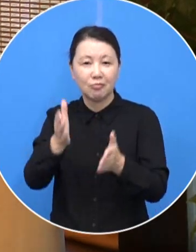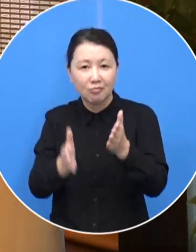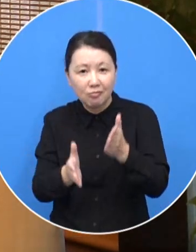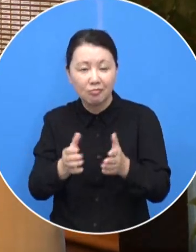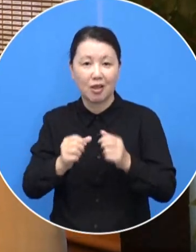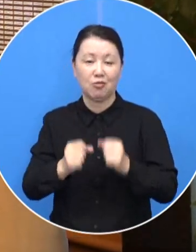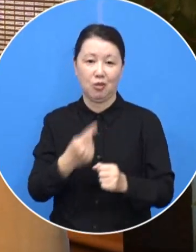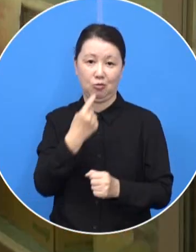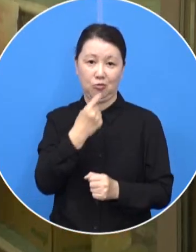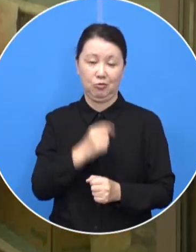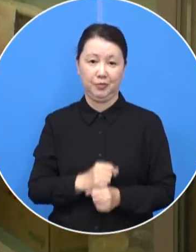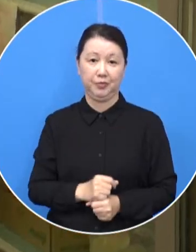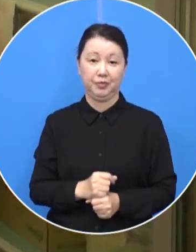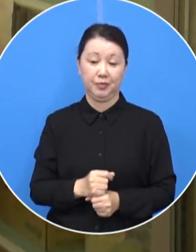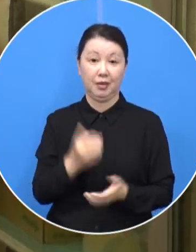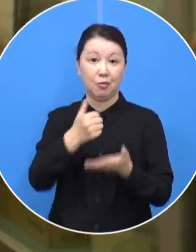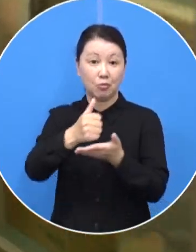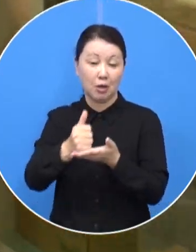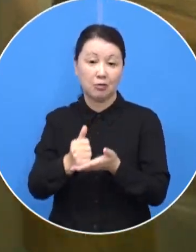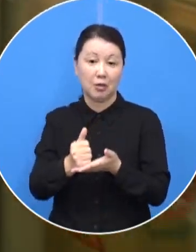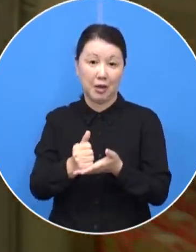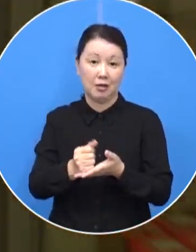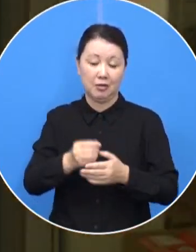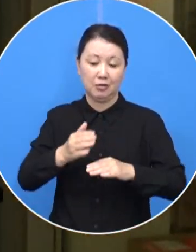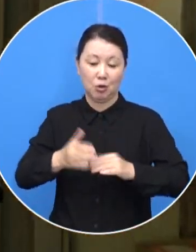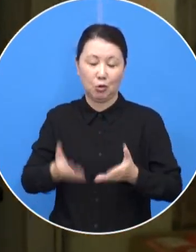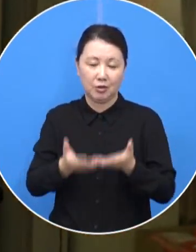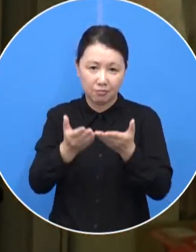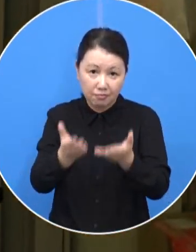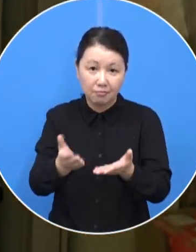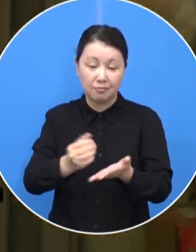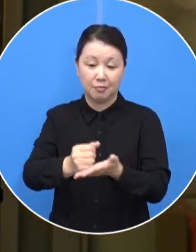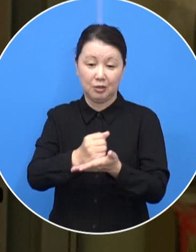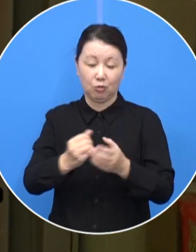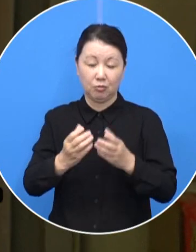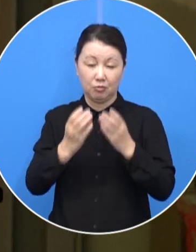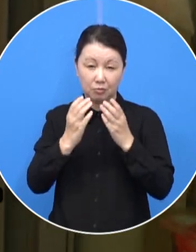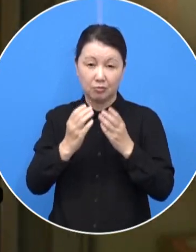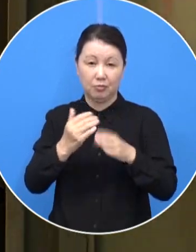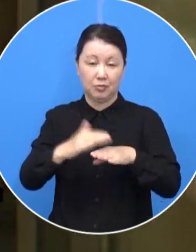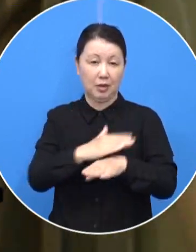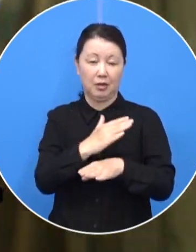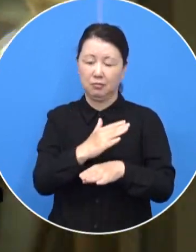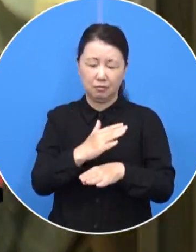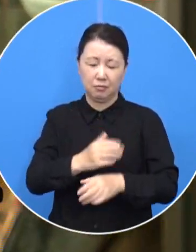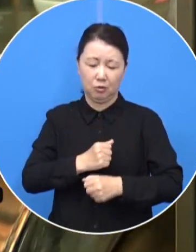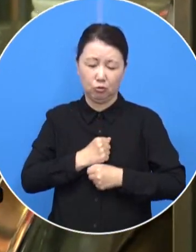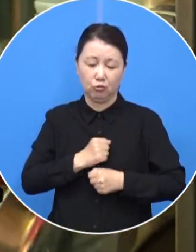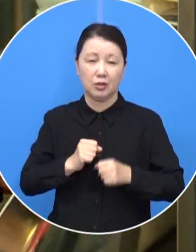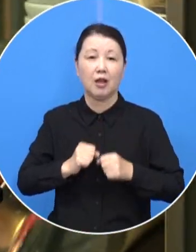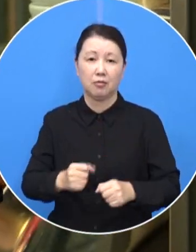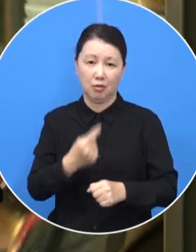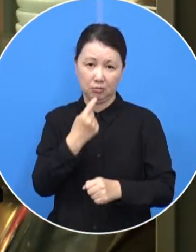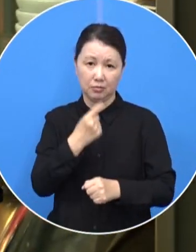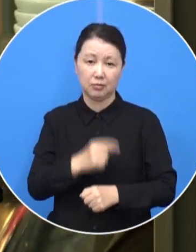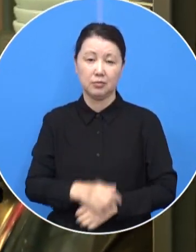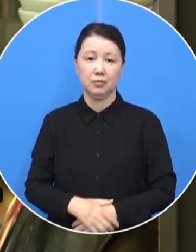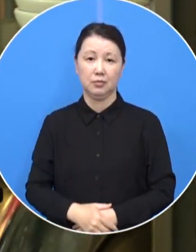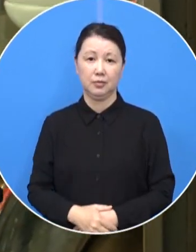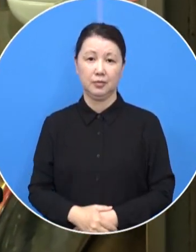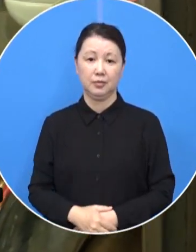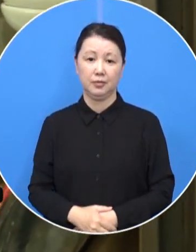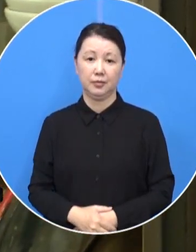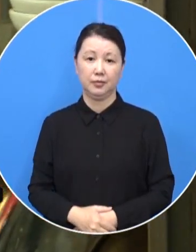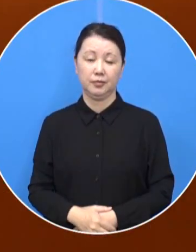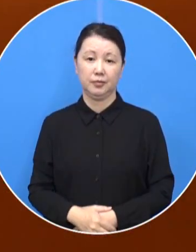。お客様を料理出すとか、お客様も味噌汁とか怪我しないようにも気をつけてしています。